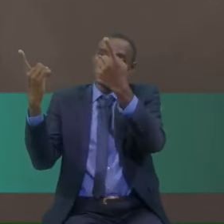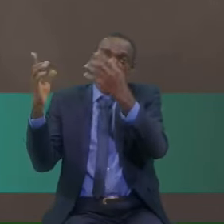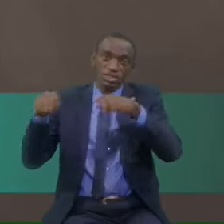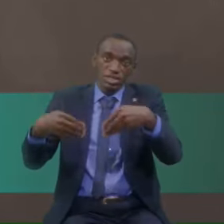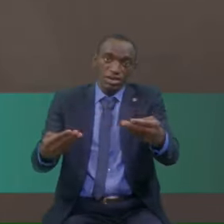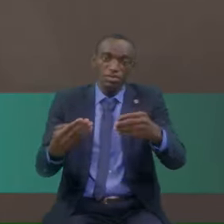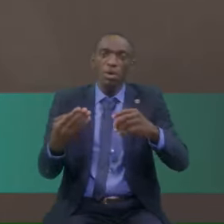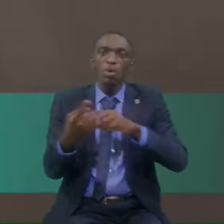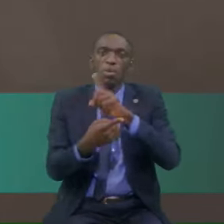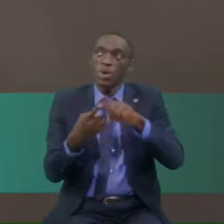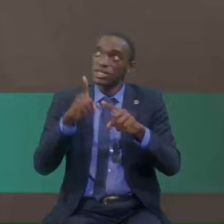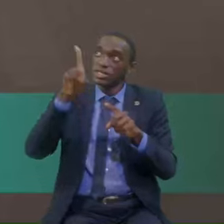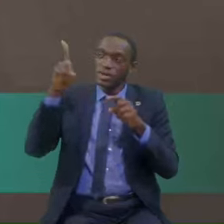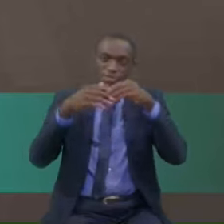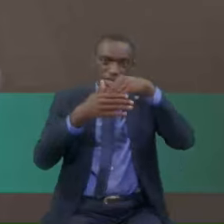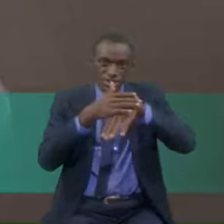mesure,